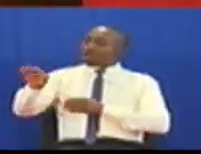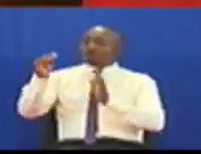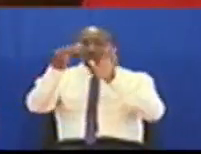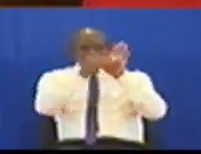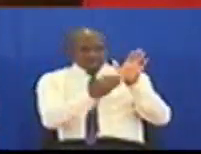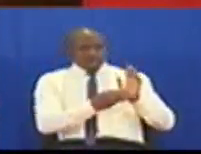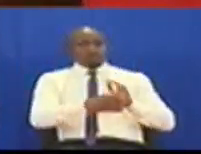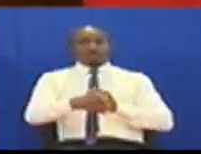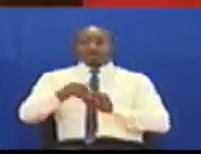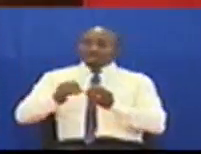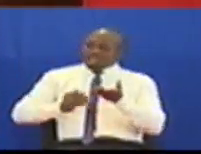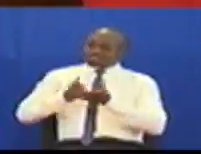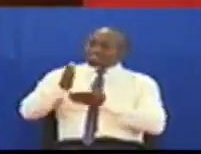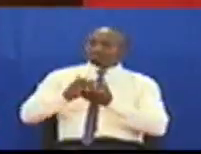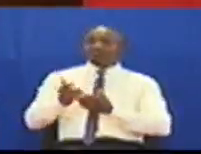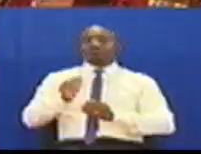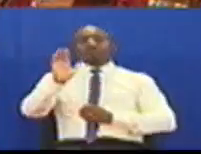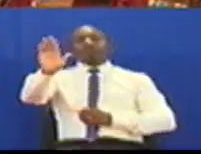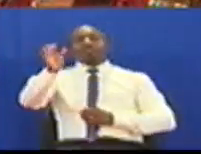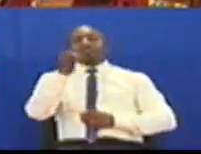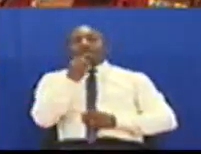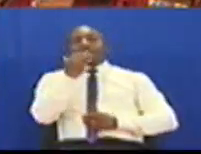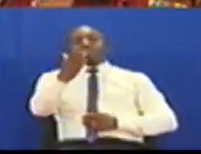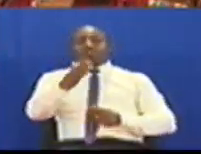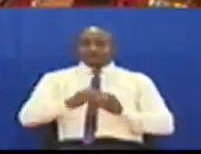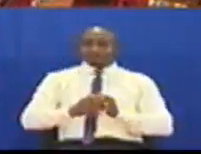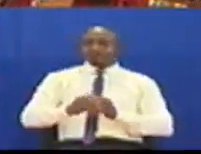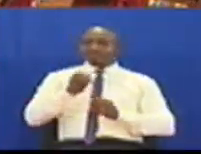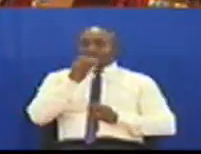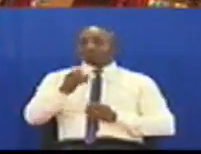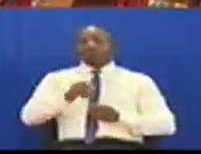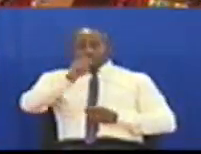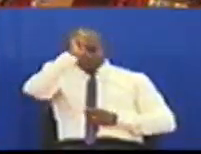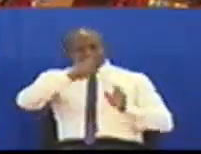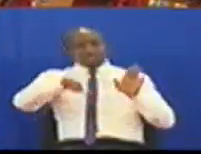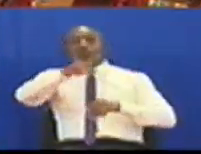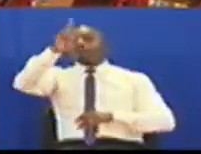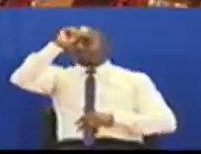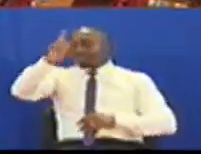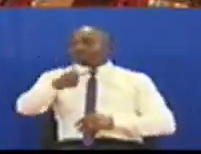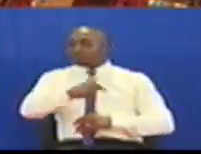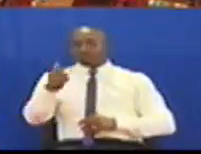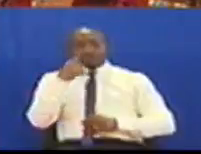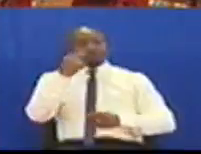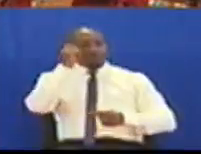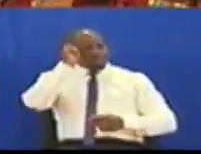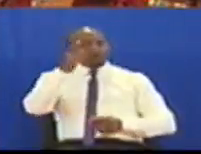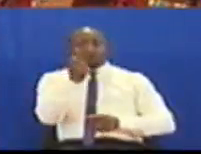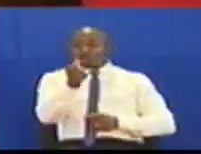na akazipitie tena zile hesabu. Mheshimiwa Mwenyekiti, wataelewa, tunaona wanaelewa kidogo kidogo na